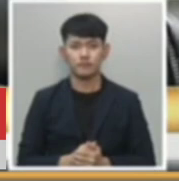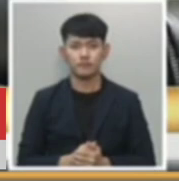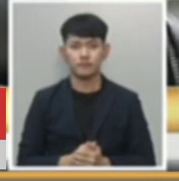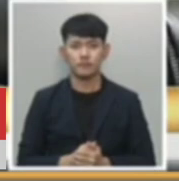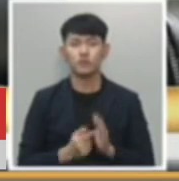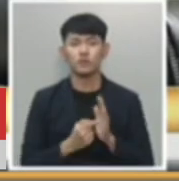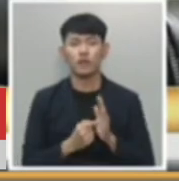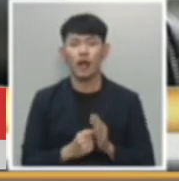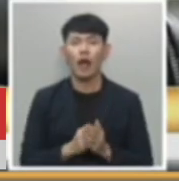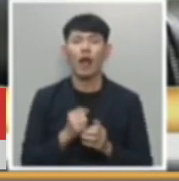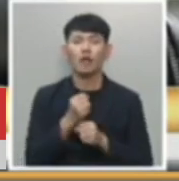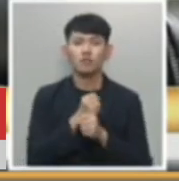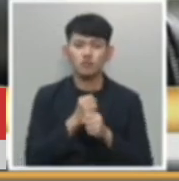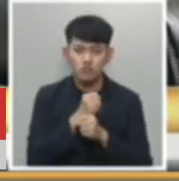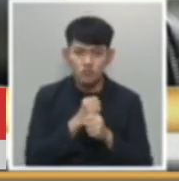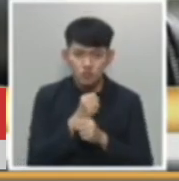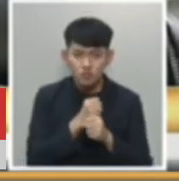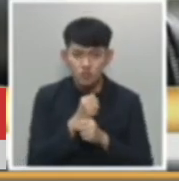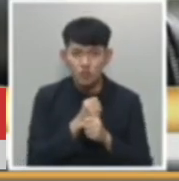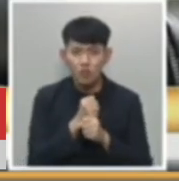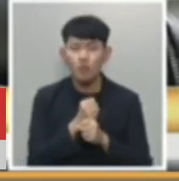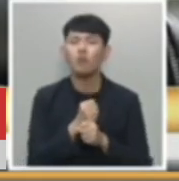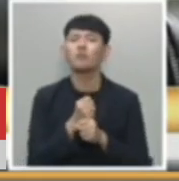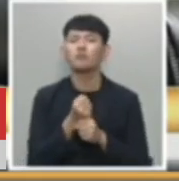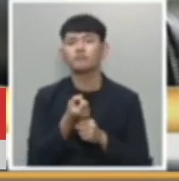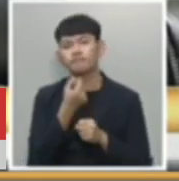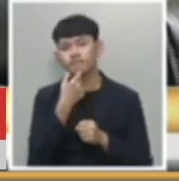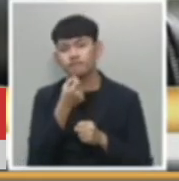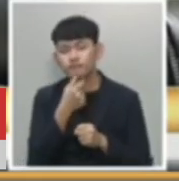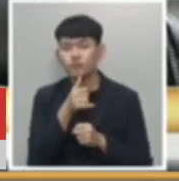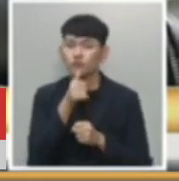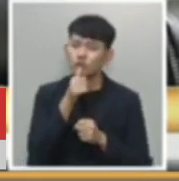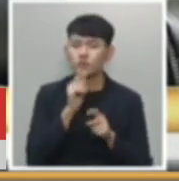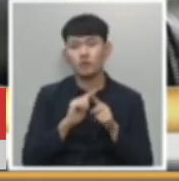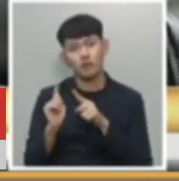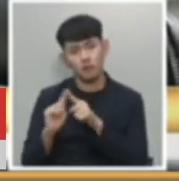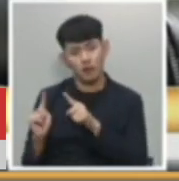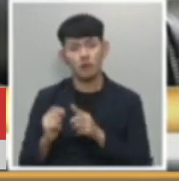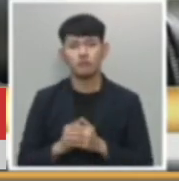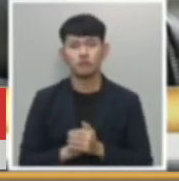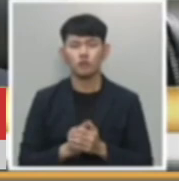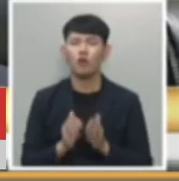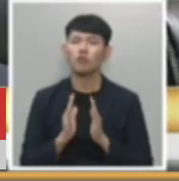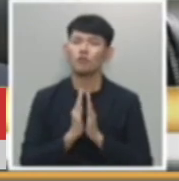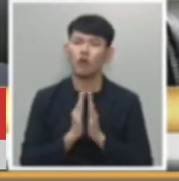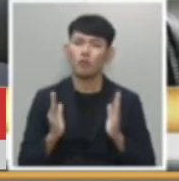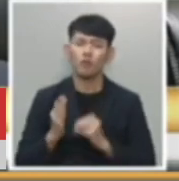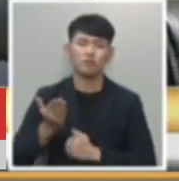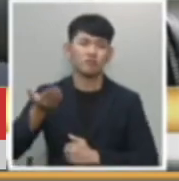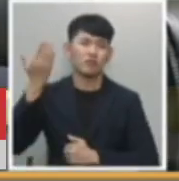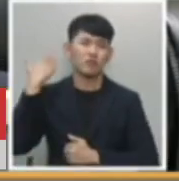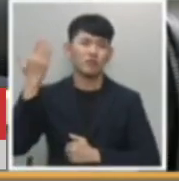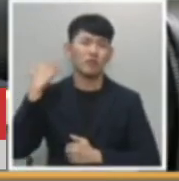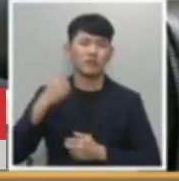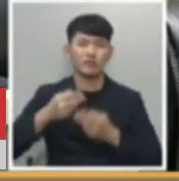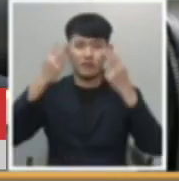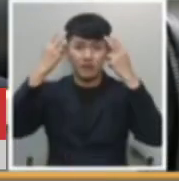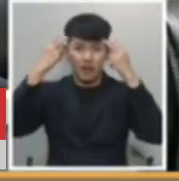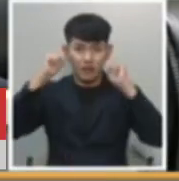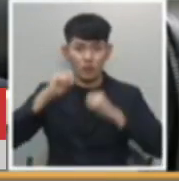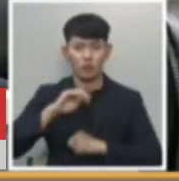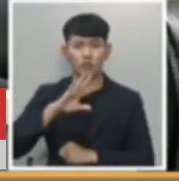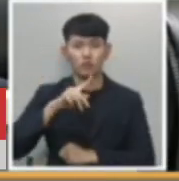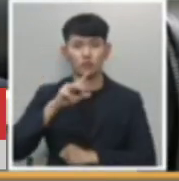ริมนมนะครับอันนี้ต้องขอขอบคุณท่านอดีตนายกพระนุตีนายกชวนหลีกภัยนะครับที่เป็นคน